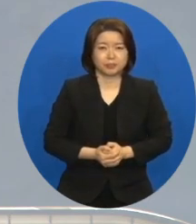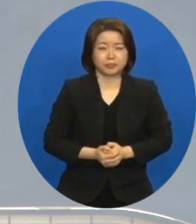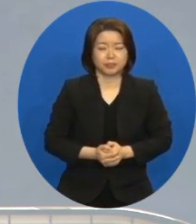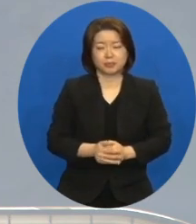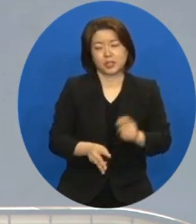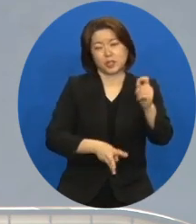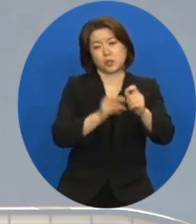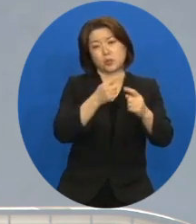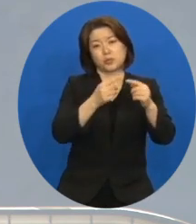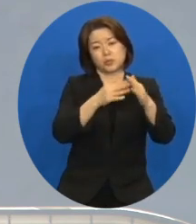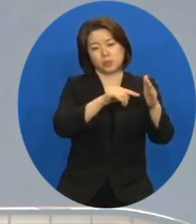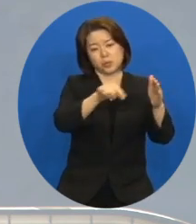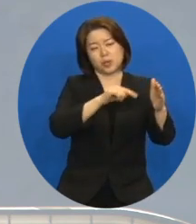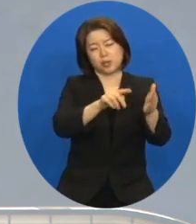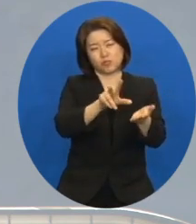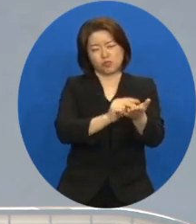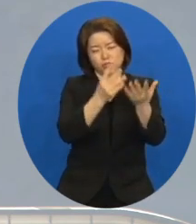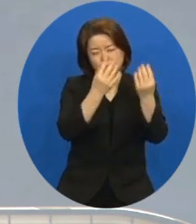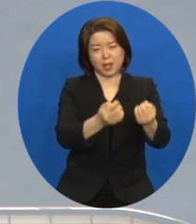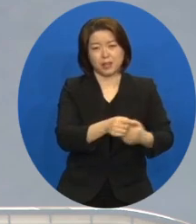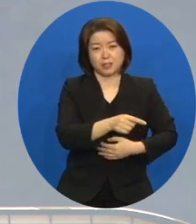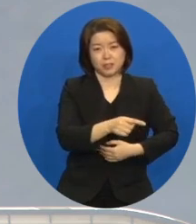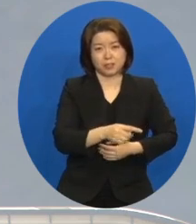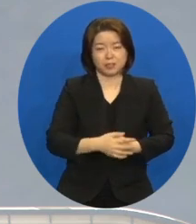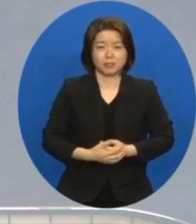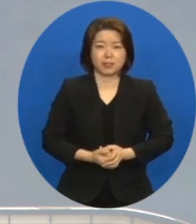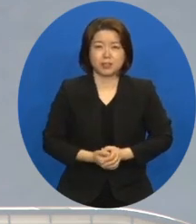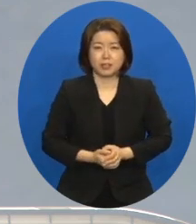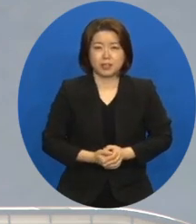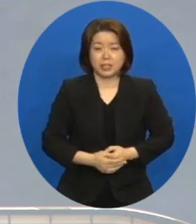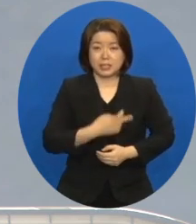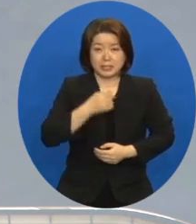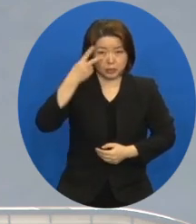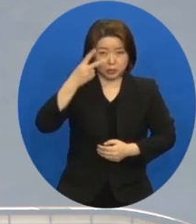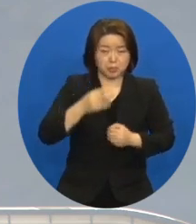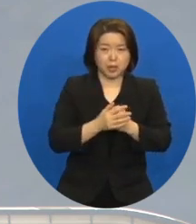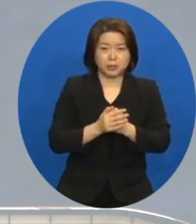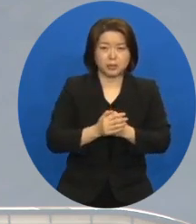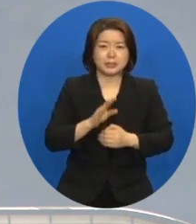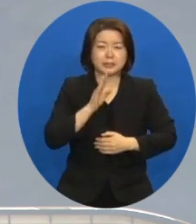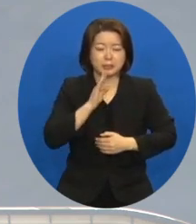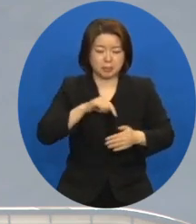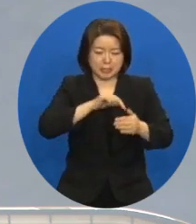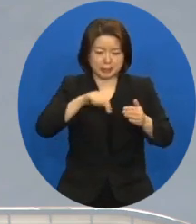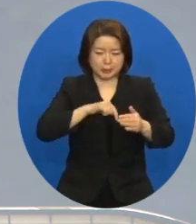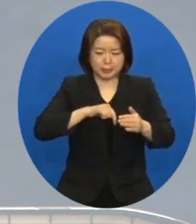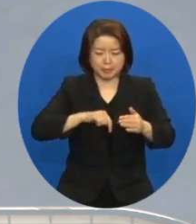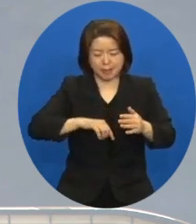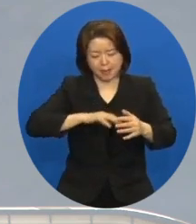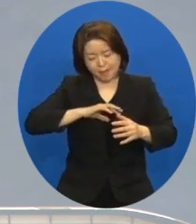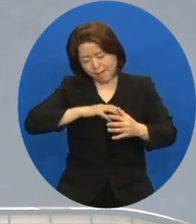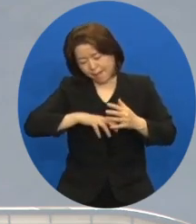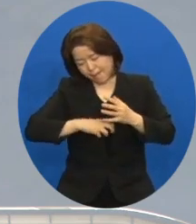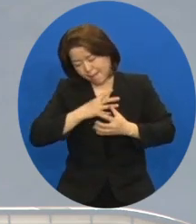고린도 교회에는 문제가 많았어요. 사도 바울은 정말 속이 뒤집어질 정도였어요.